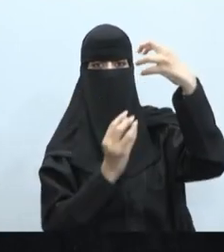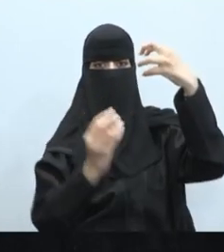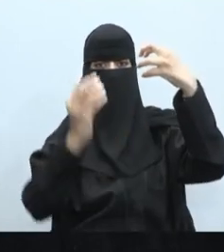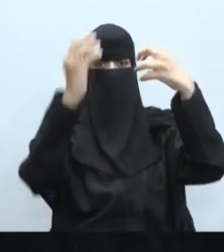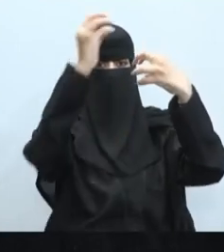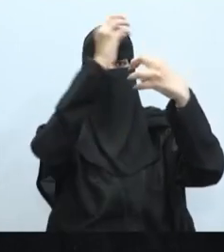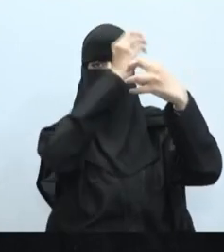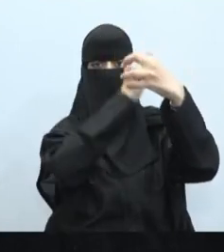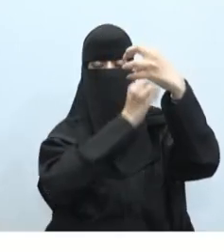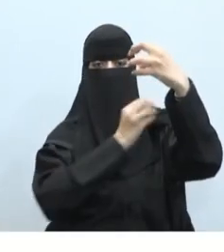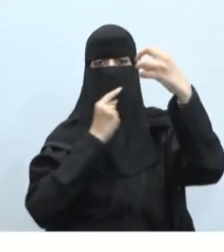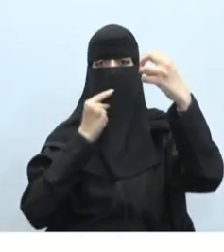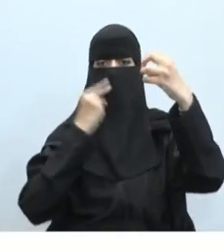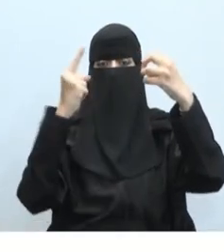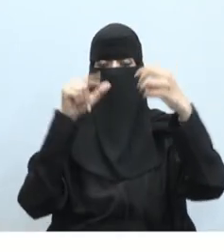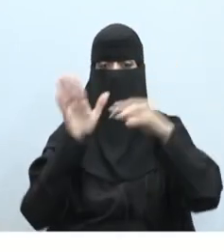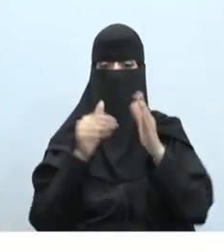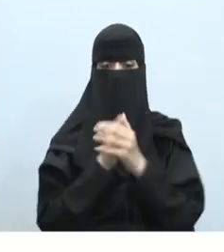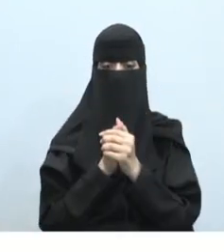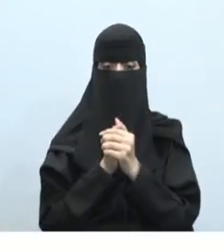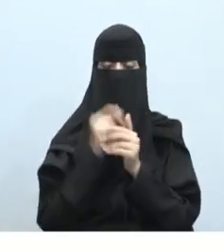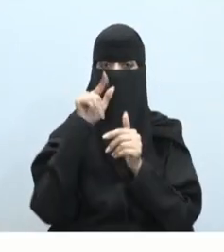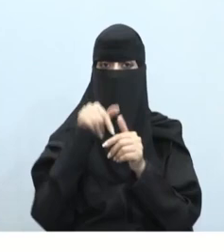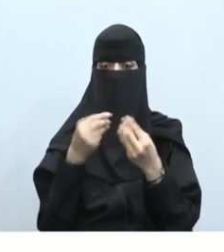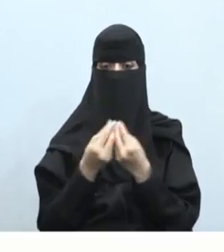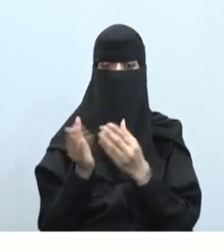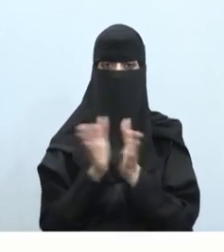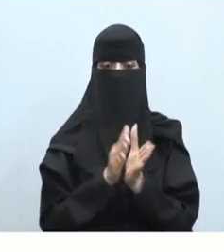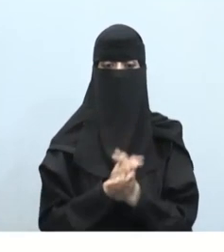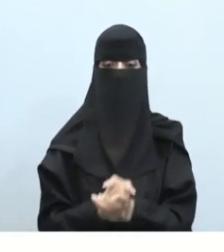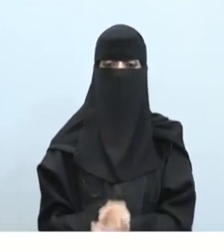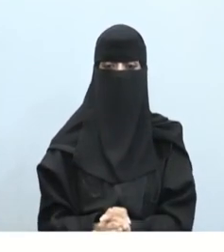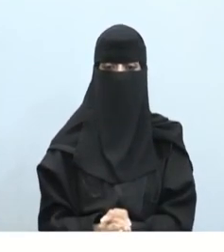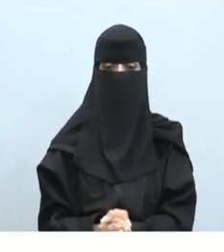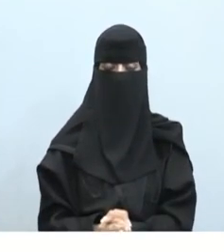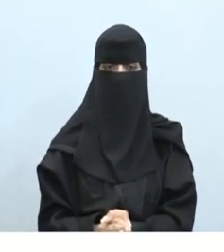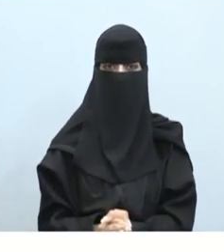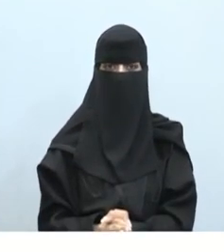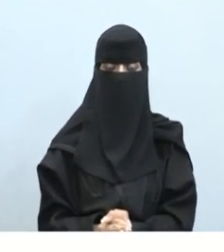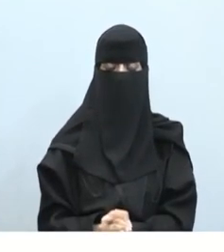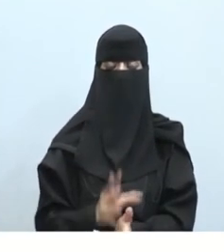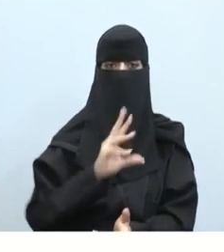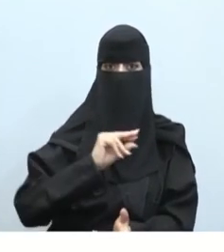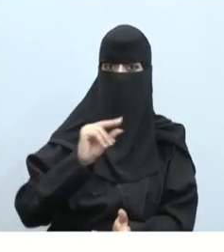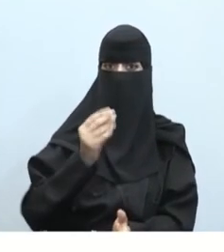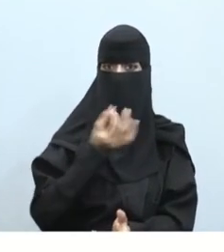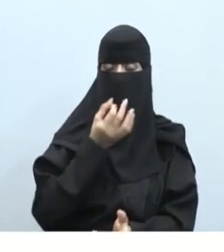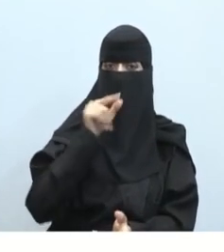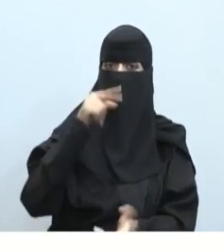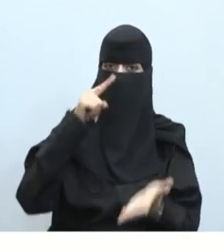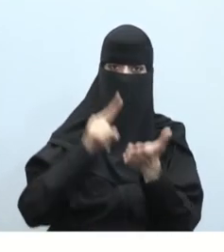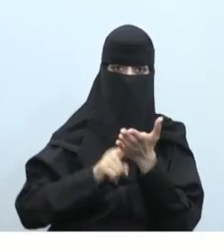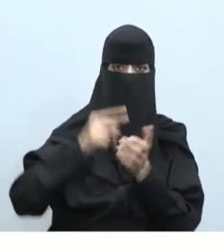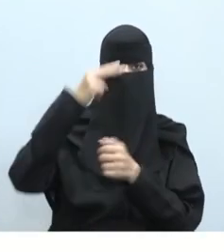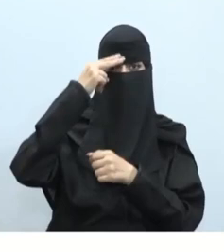خلال السنه ابنائي وبناتي الطلاب وكما ذكرنا ان المملكه